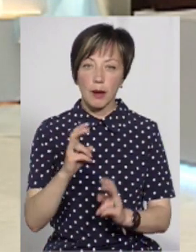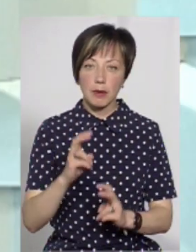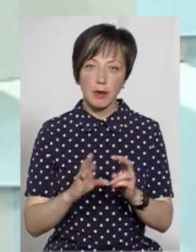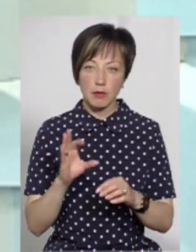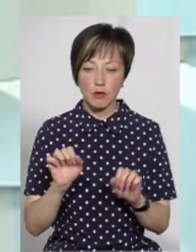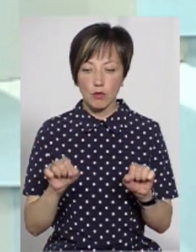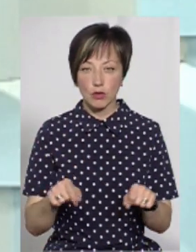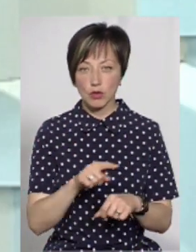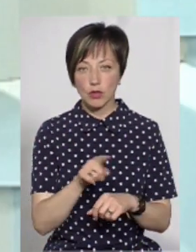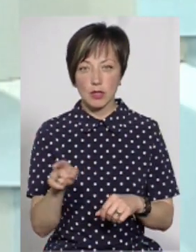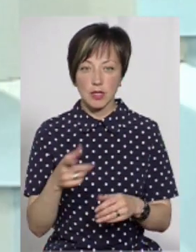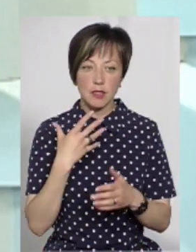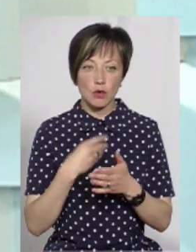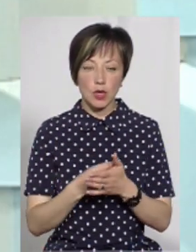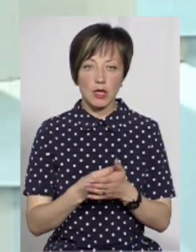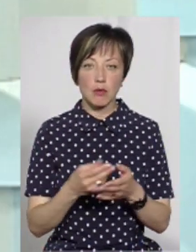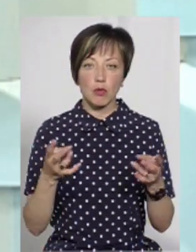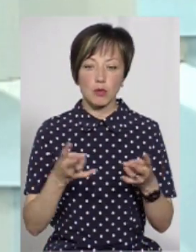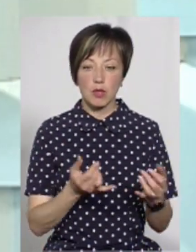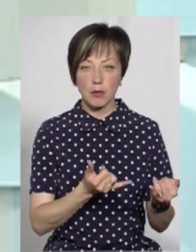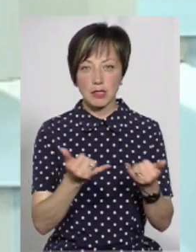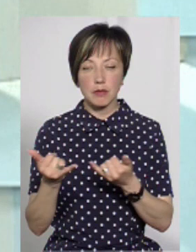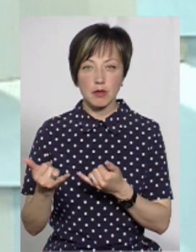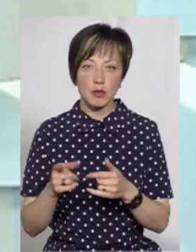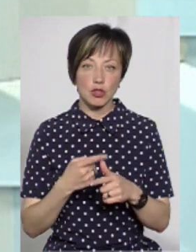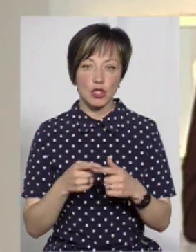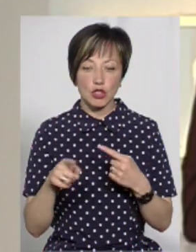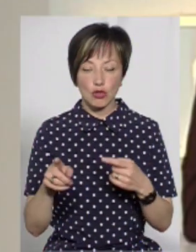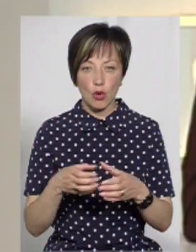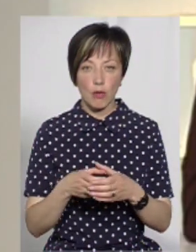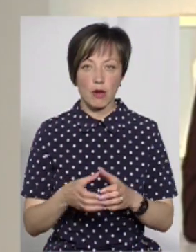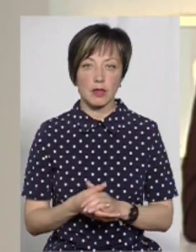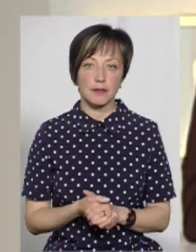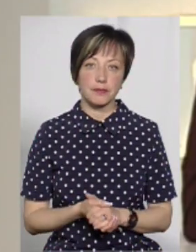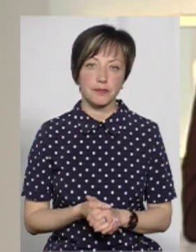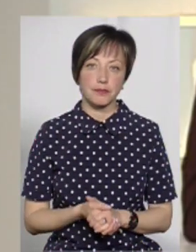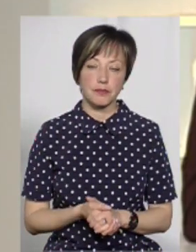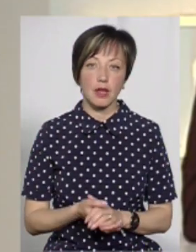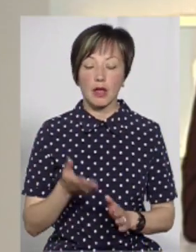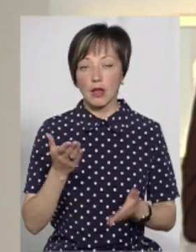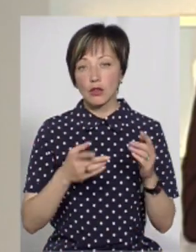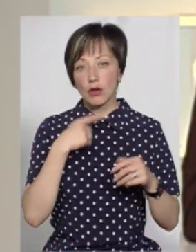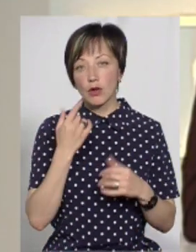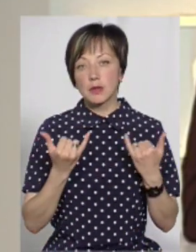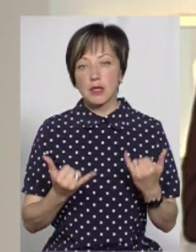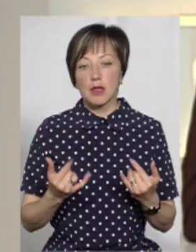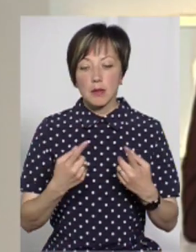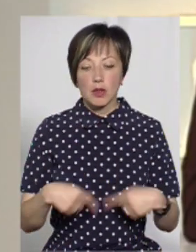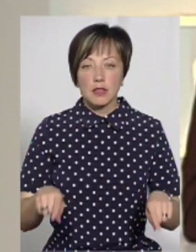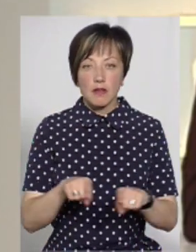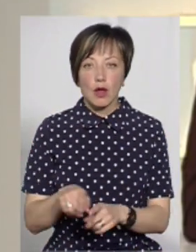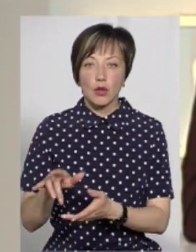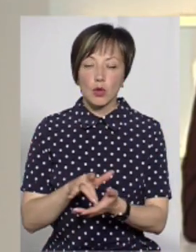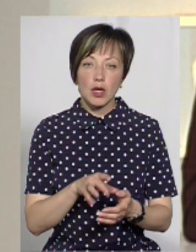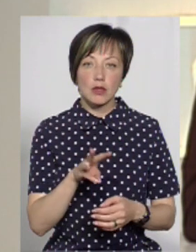підприємство, і вони можуть там і свої потреби забезпечувати, і ще іншої громади. І якщо говоримо зараз про сферу туризму, то